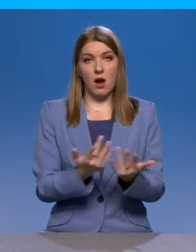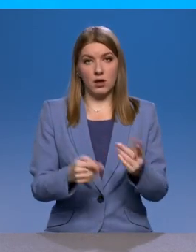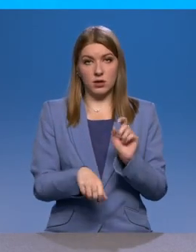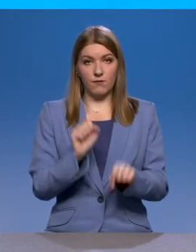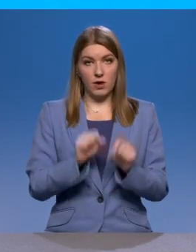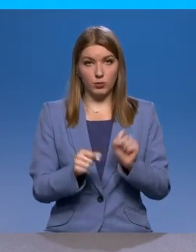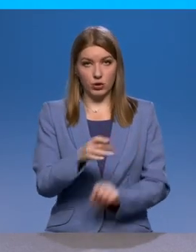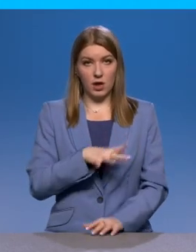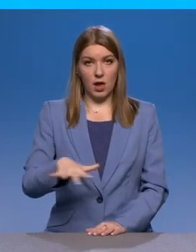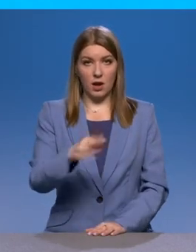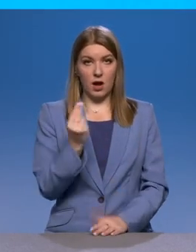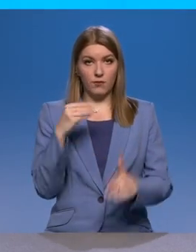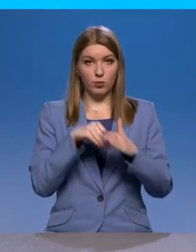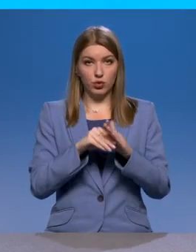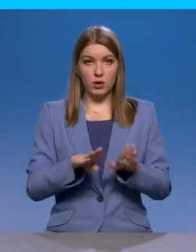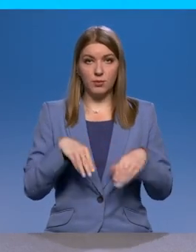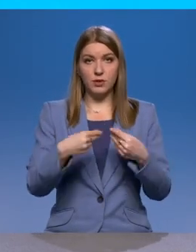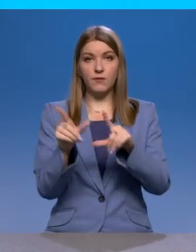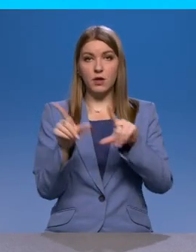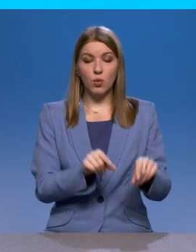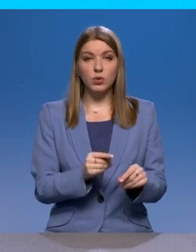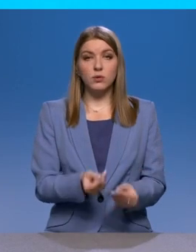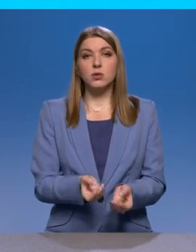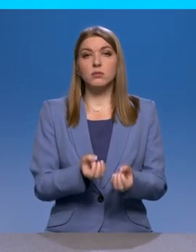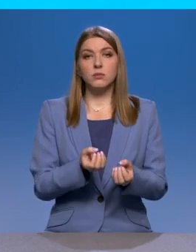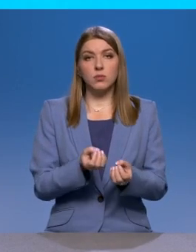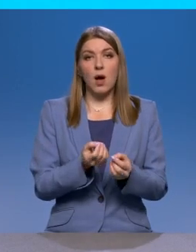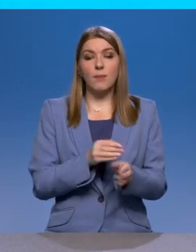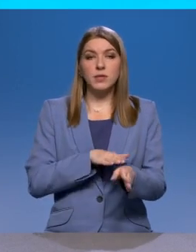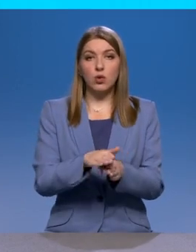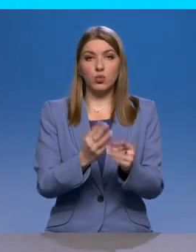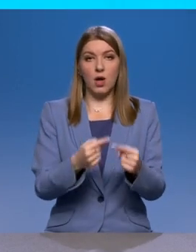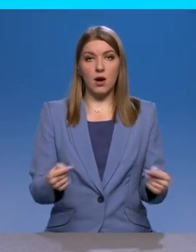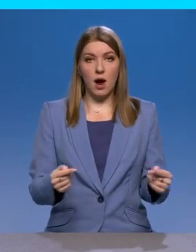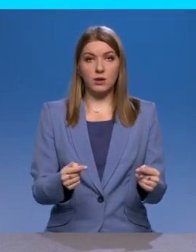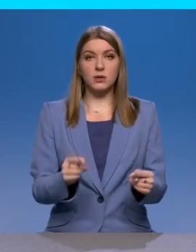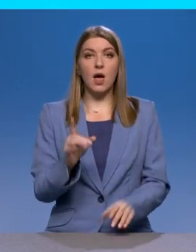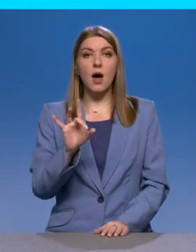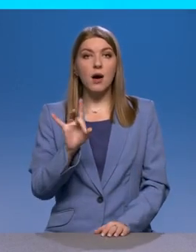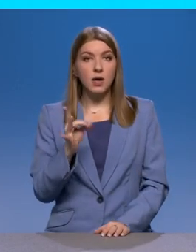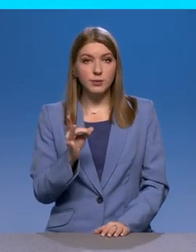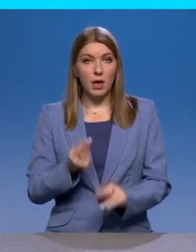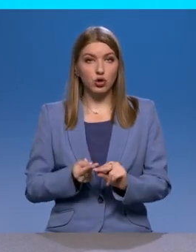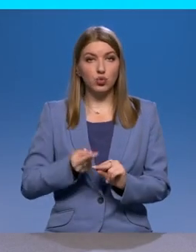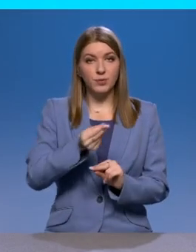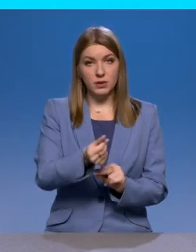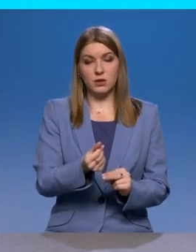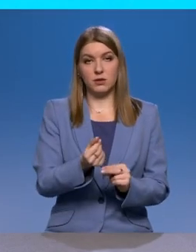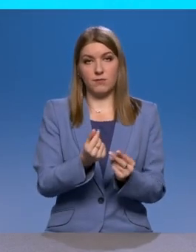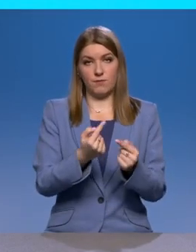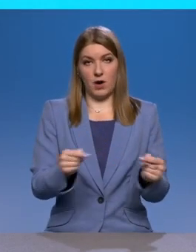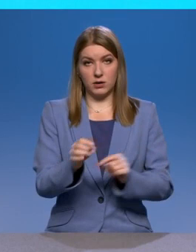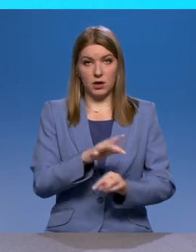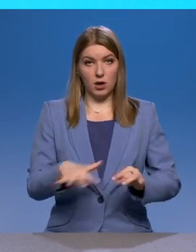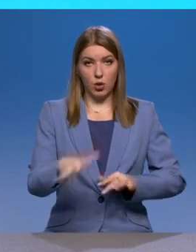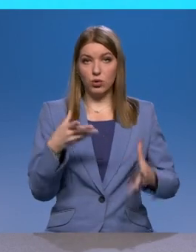предоставлению льгот. Разный абсолютно и размер субсидий в регионах разнится.